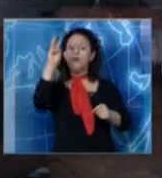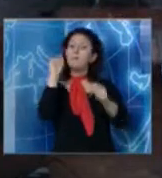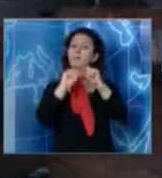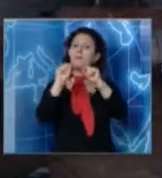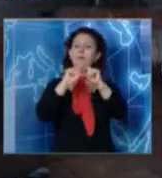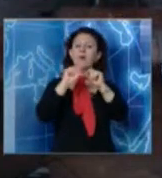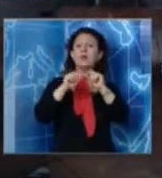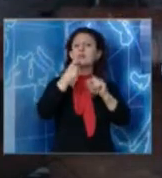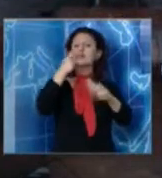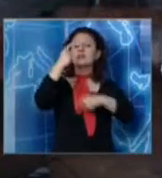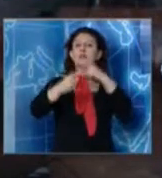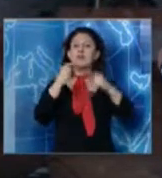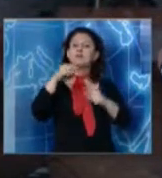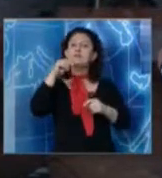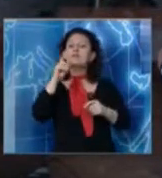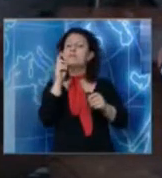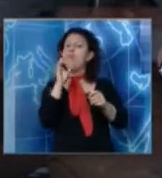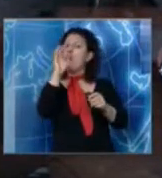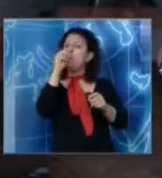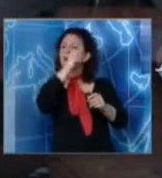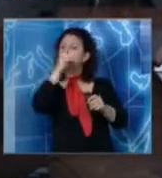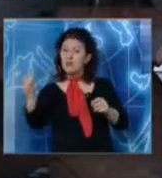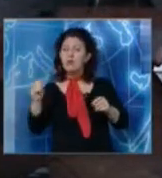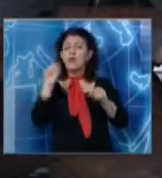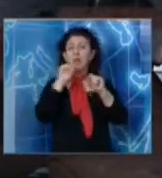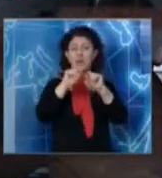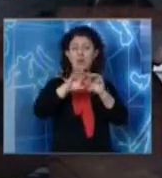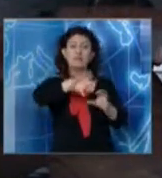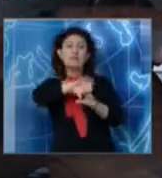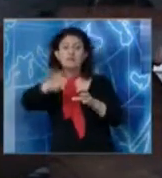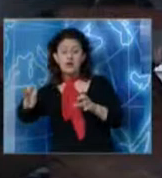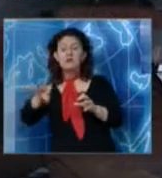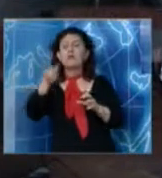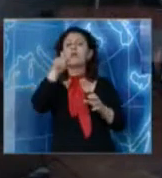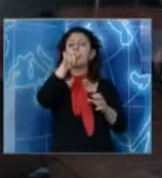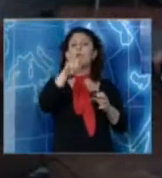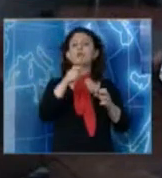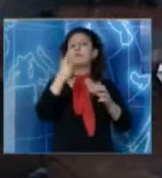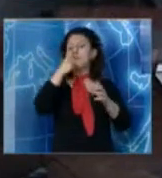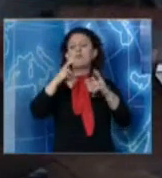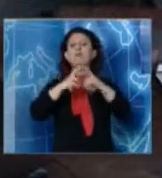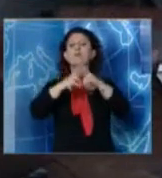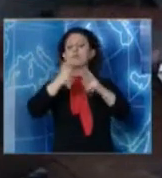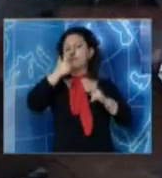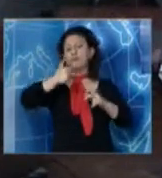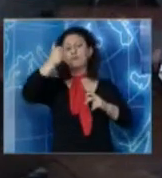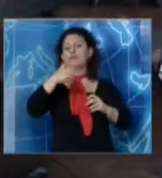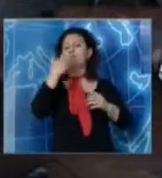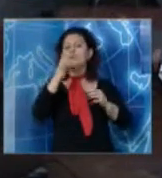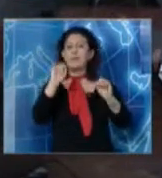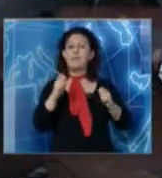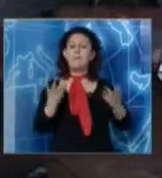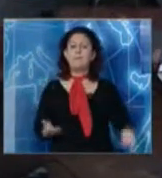giderleri için 15 milyon ödenek ayıran İl Emniyet Müdürü Hulusi Çelik katılarak sunum yaptı.